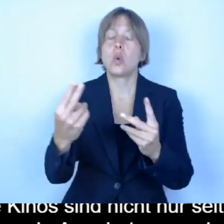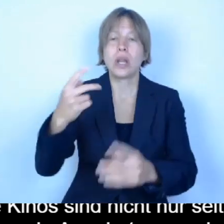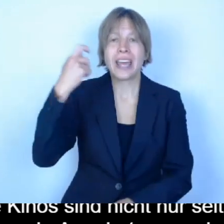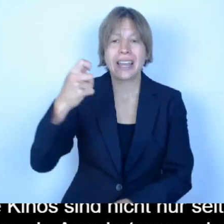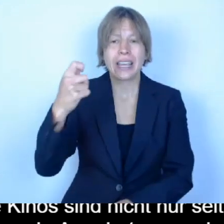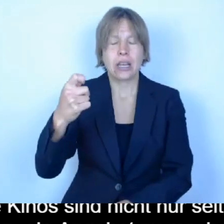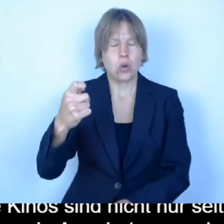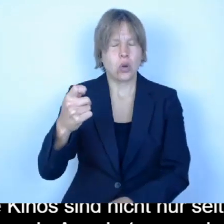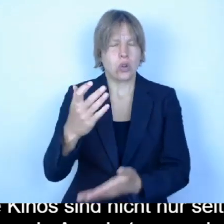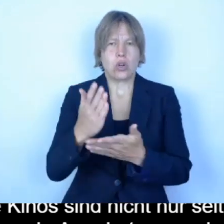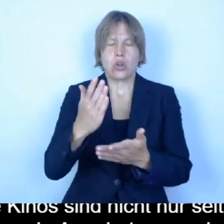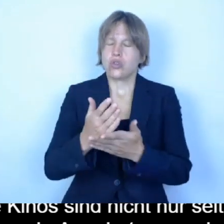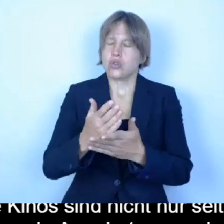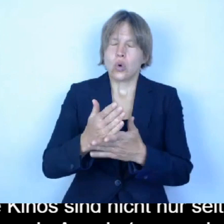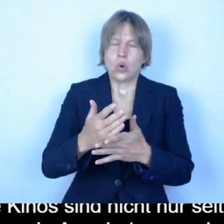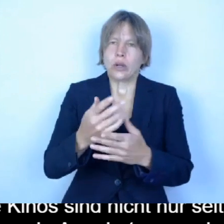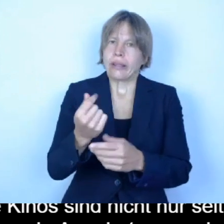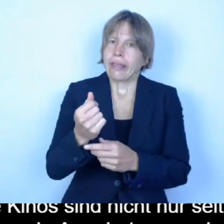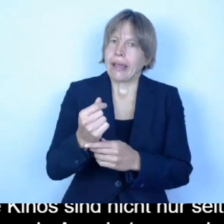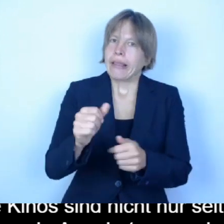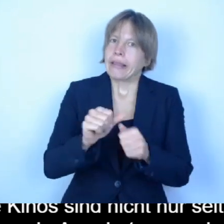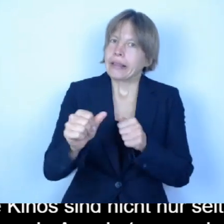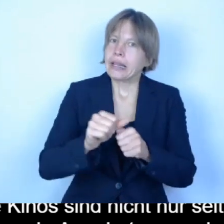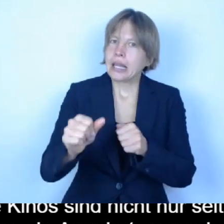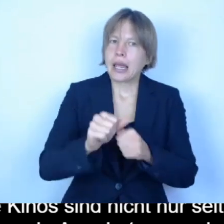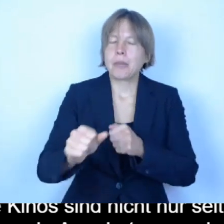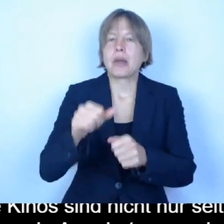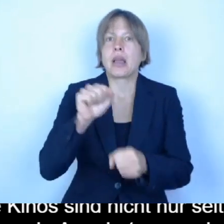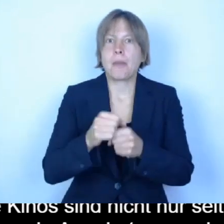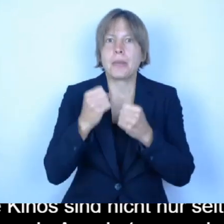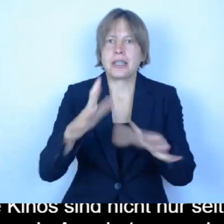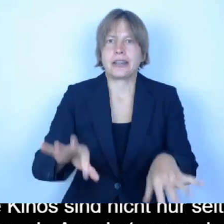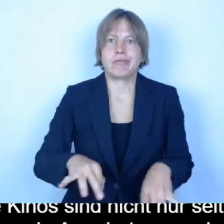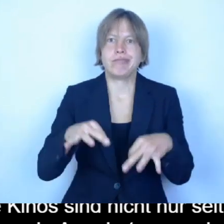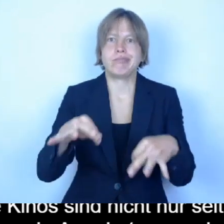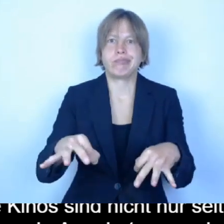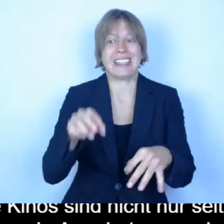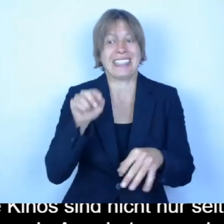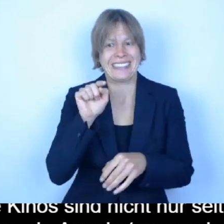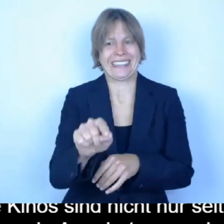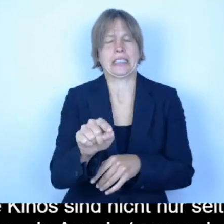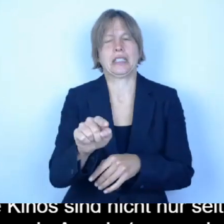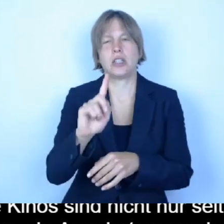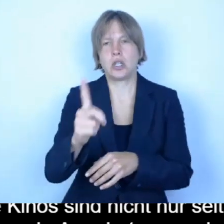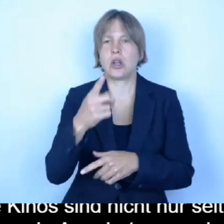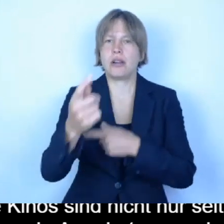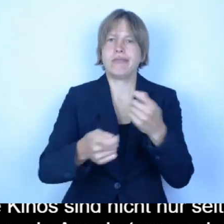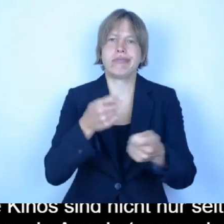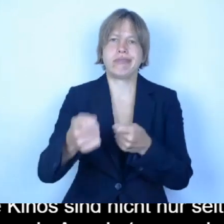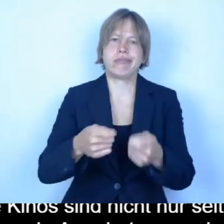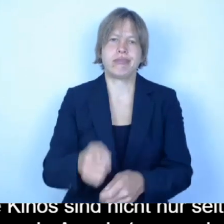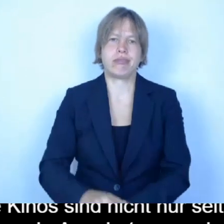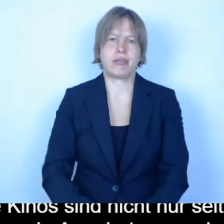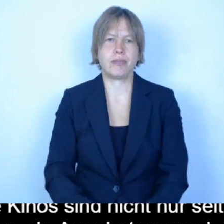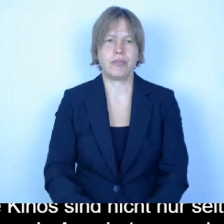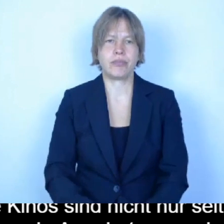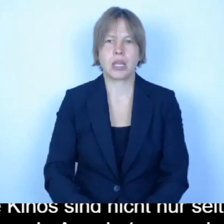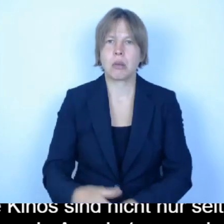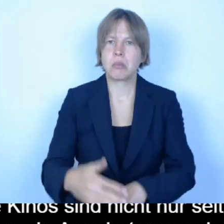anbelangt, so sind wir immer noch in Abstimmung. Heute, es wurde jetzt schon mehrfach angesprochen, wird sich ja die